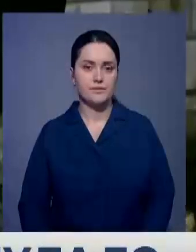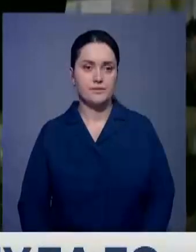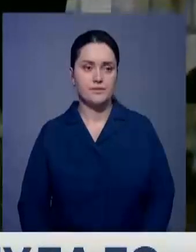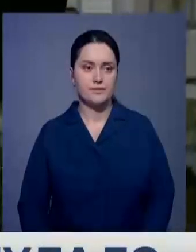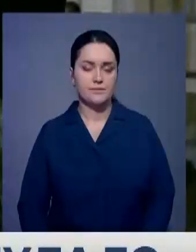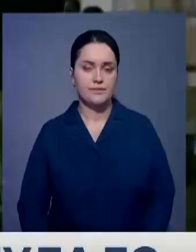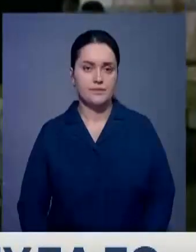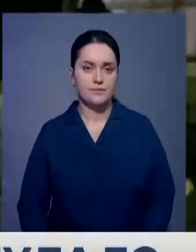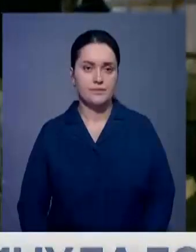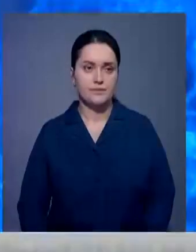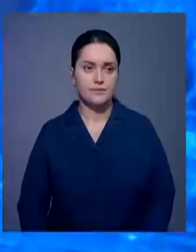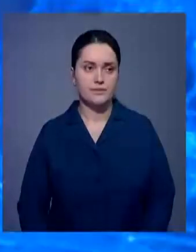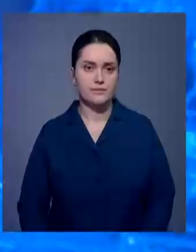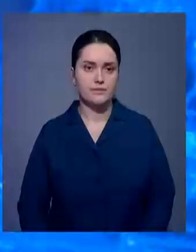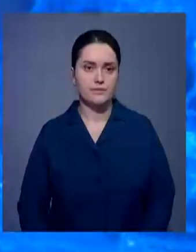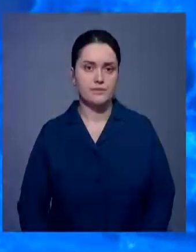24.